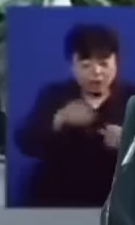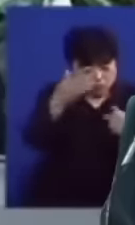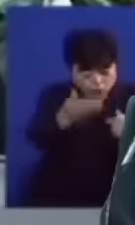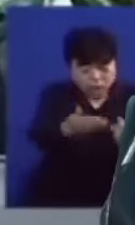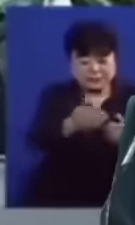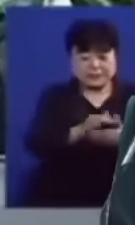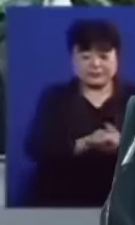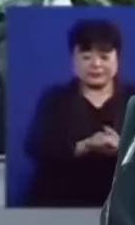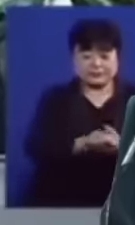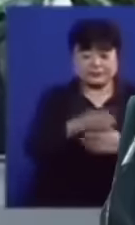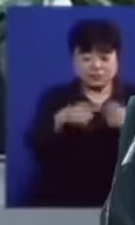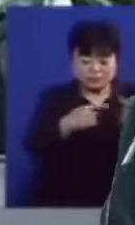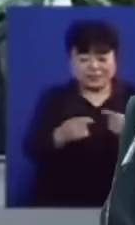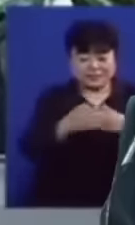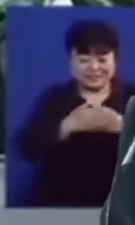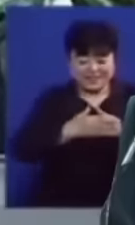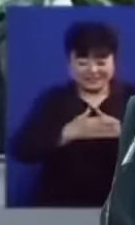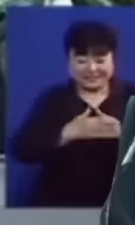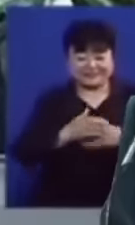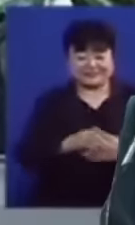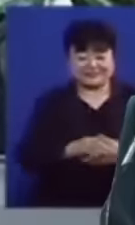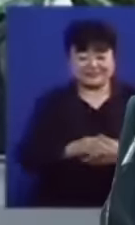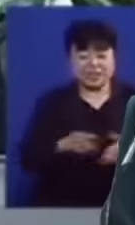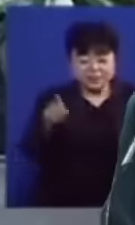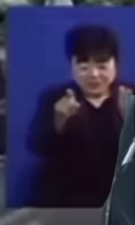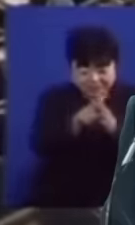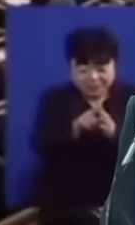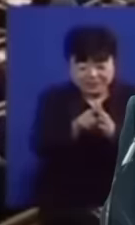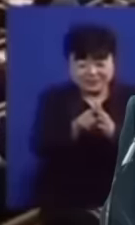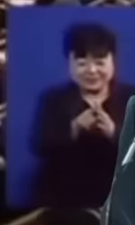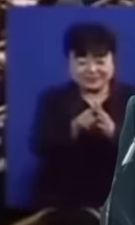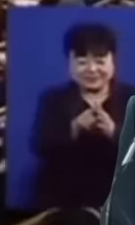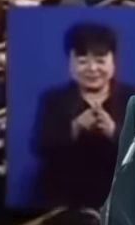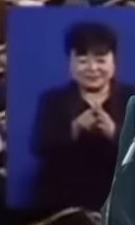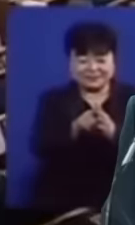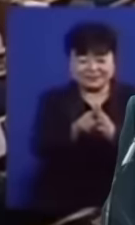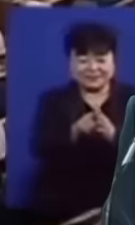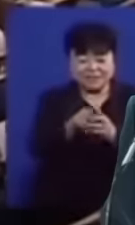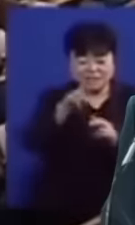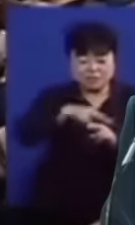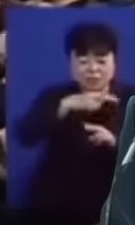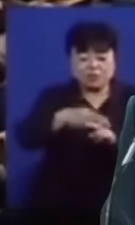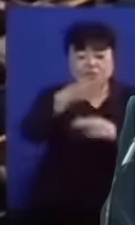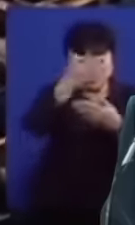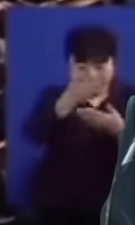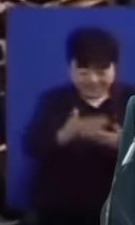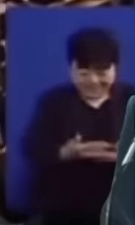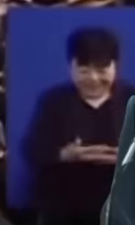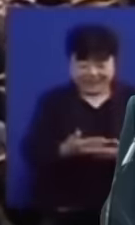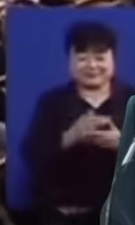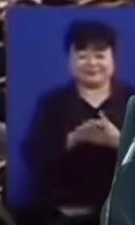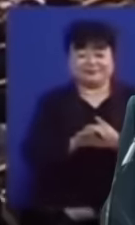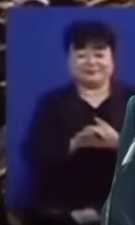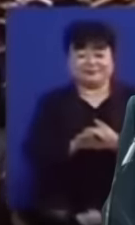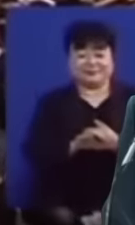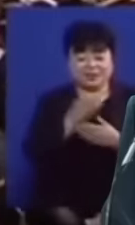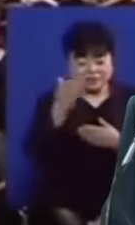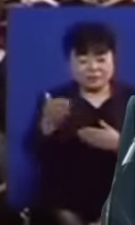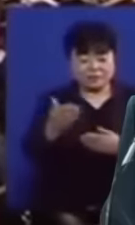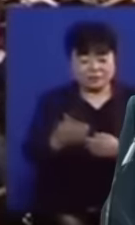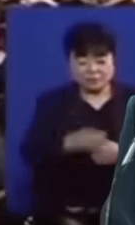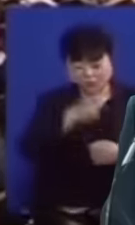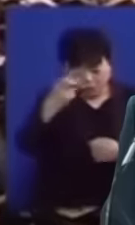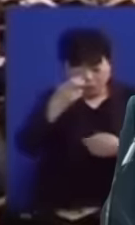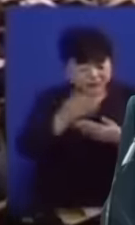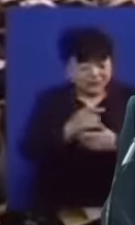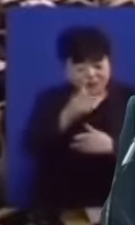주셨습니다. 따라 말씀하십시오. 나는 믿음을 선물로 받았다. 여러분 잘나 쓰이는